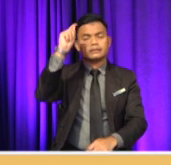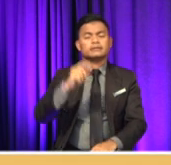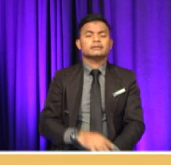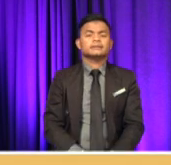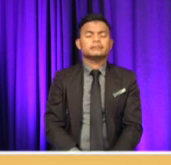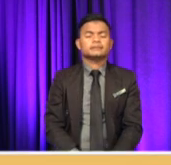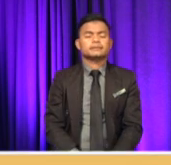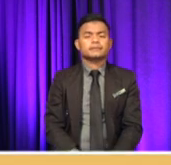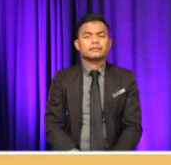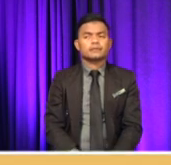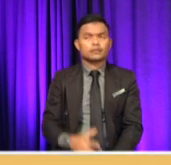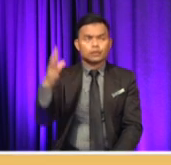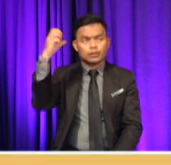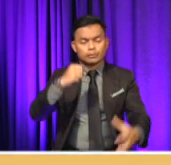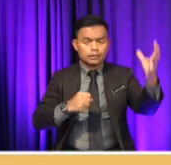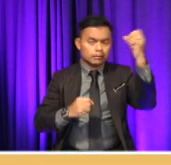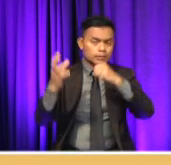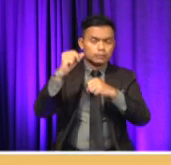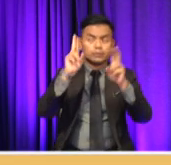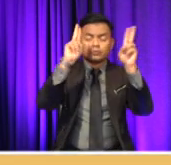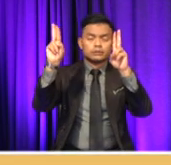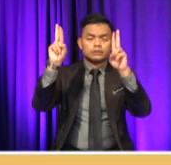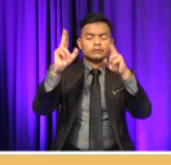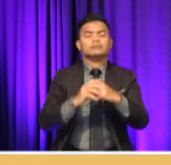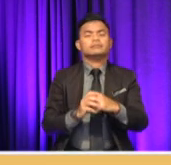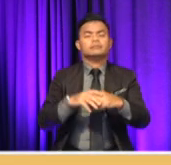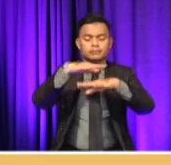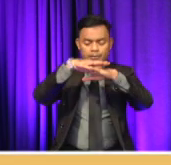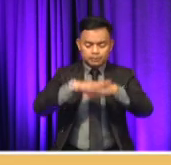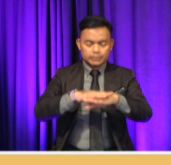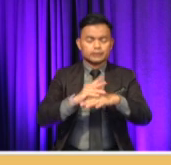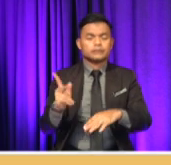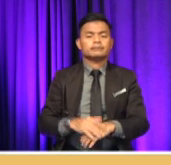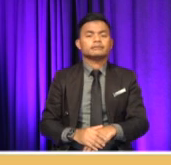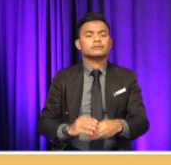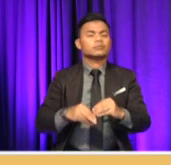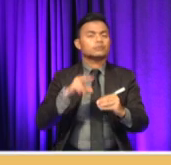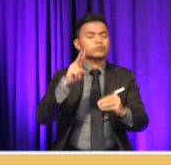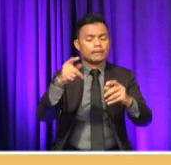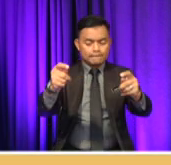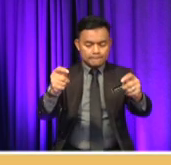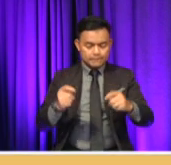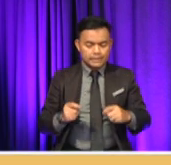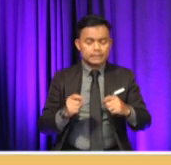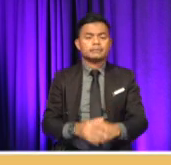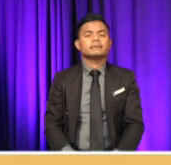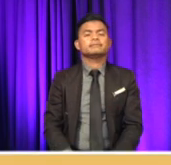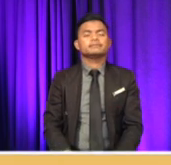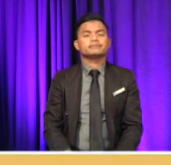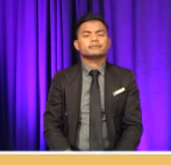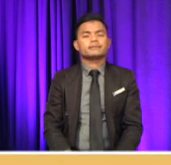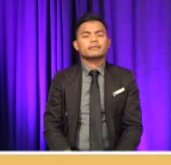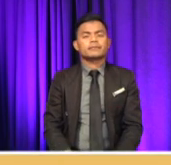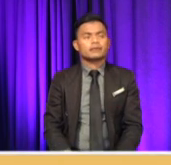pada sekitaran dia mampatkan oke yang kedua penerima penerima atau fungsi dia bujo so